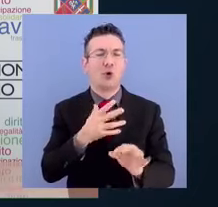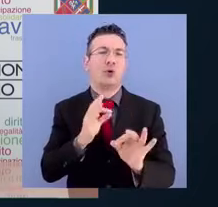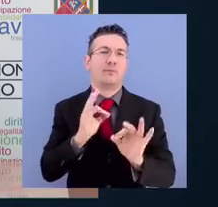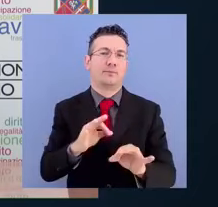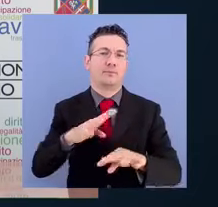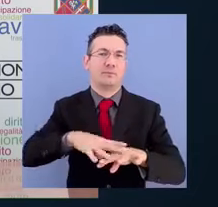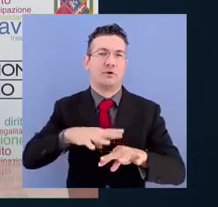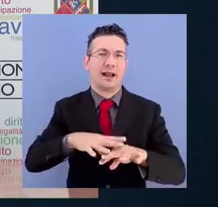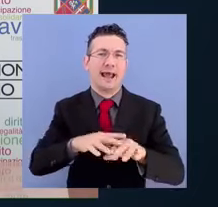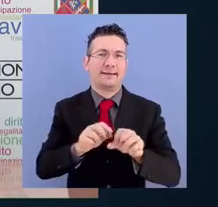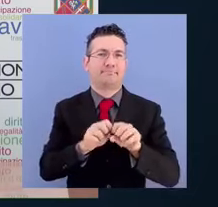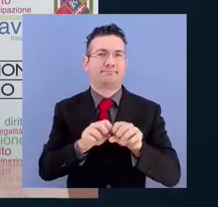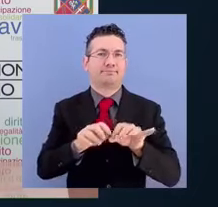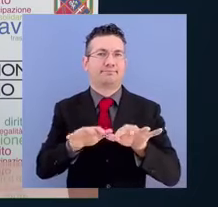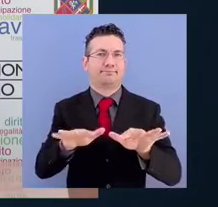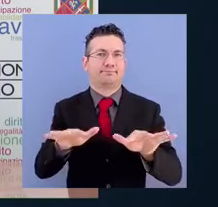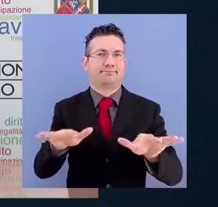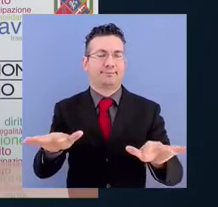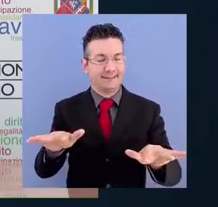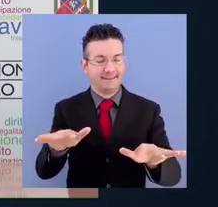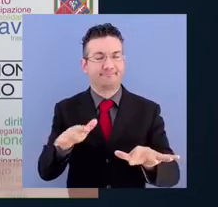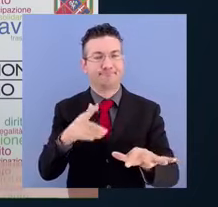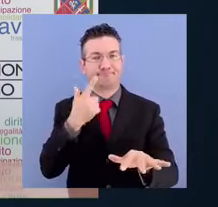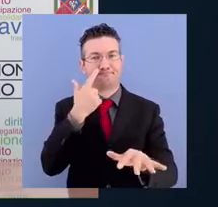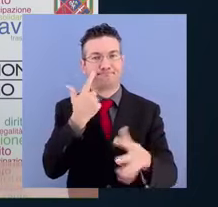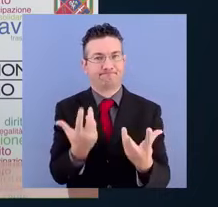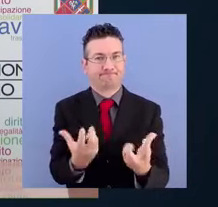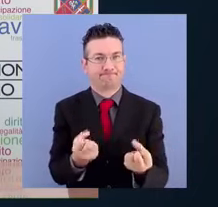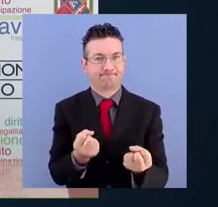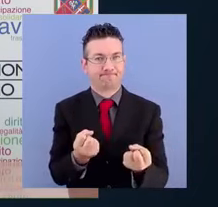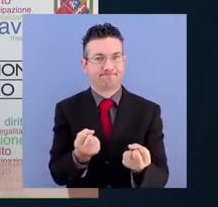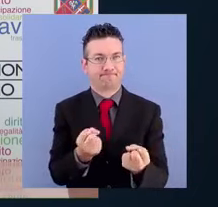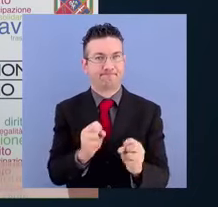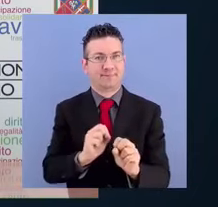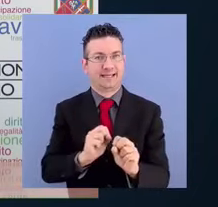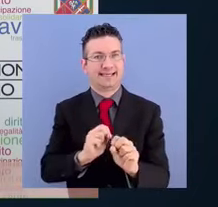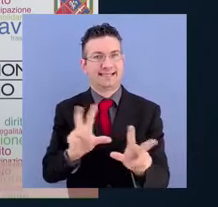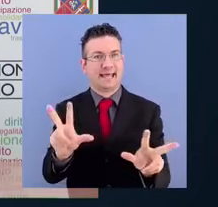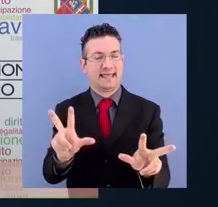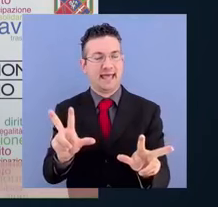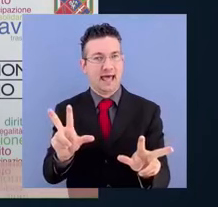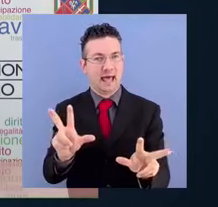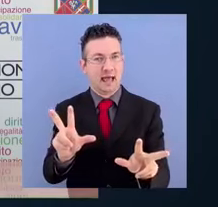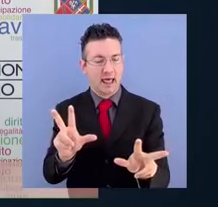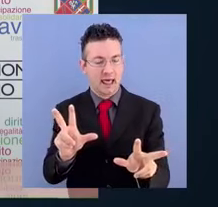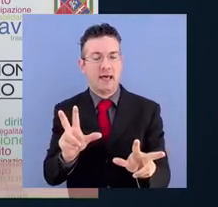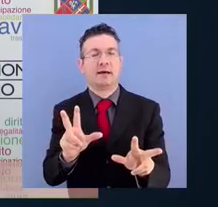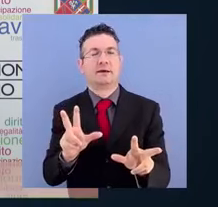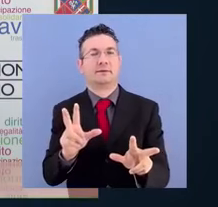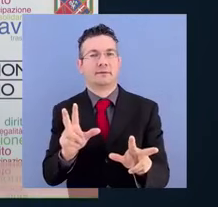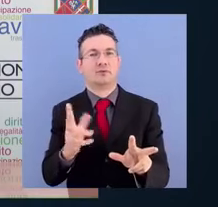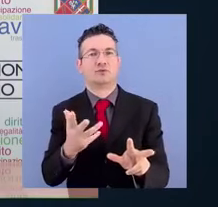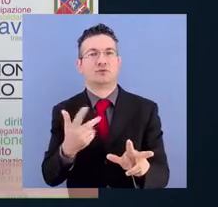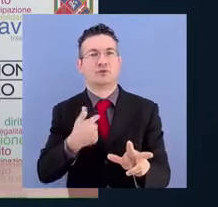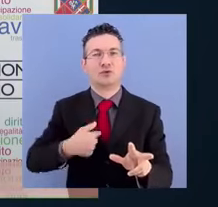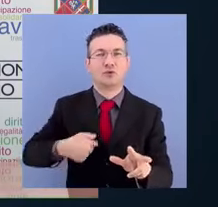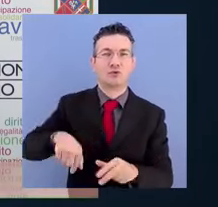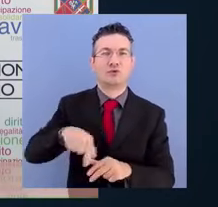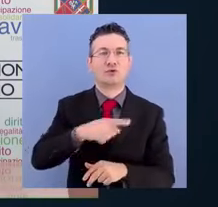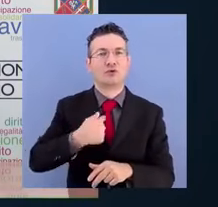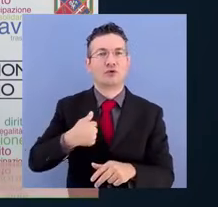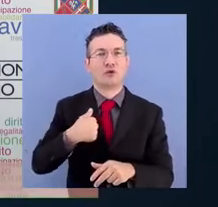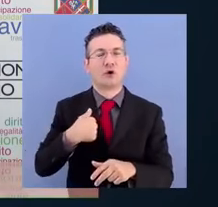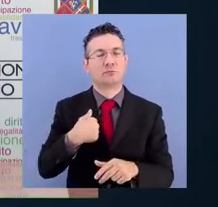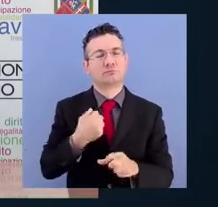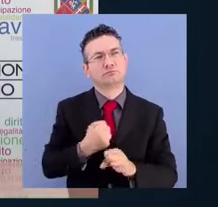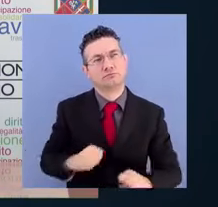un segnale concreto e tangibile del della non arresa rispetto a